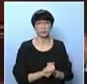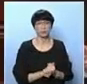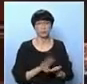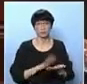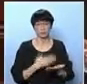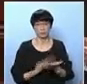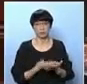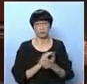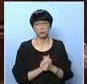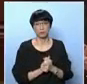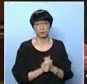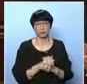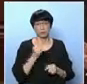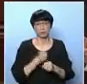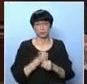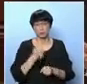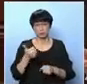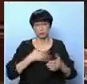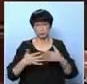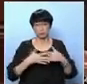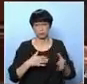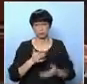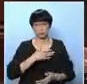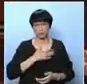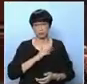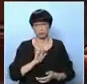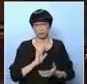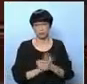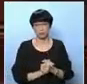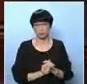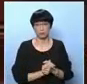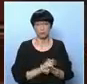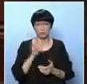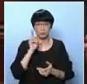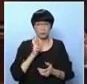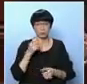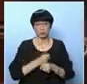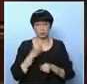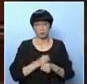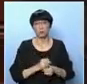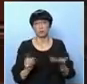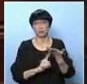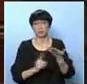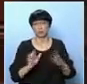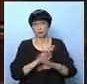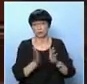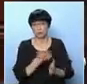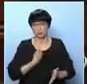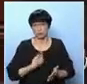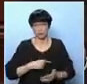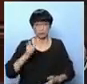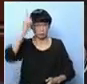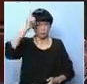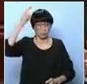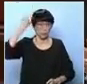係做好嘅嘢，你唔需要擔心。濟弱雖無人知，全心自有天